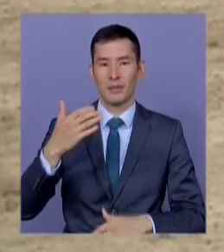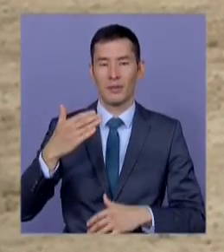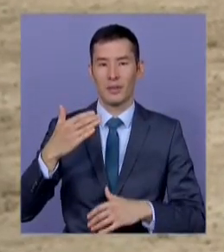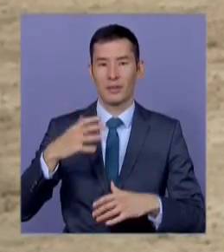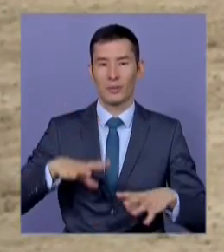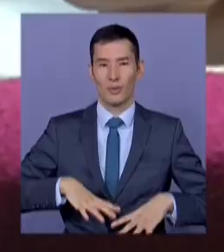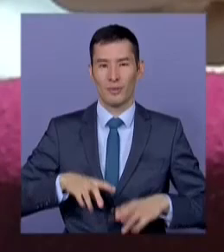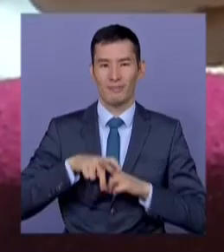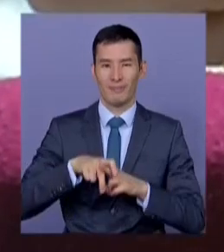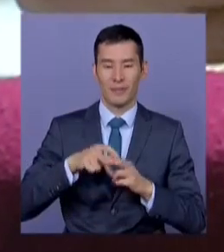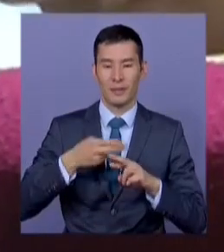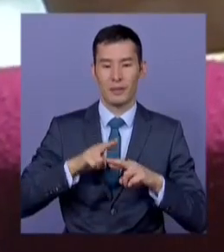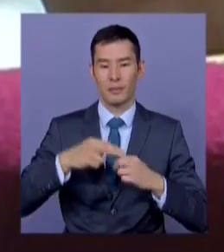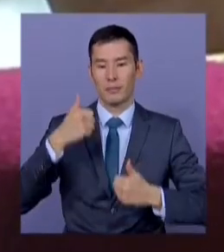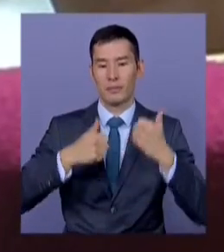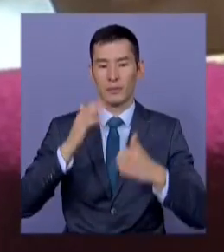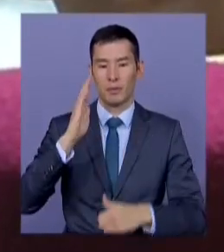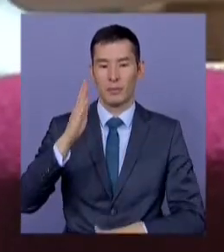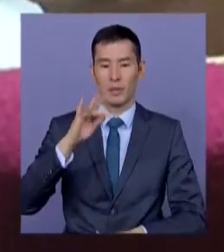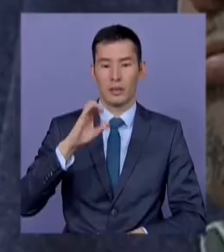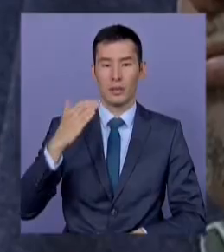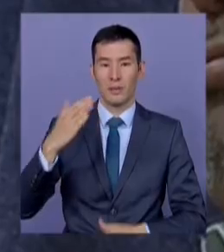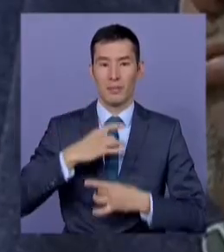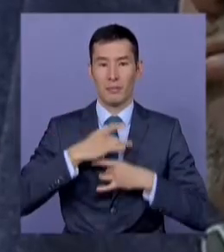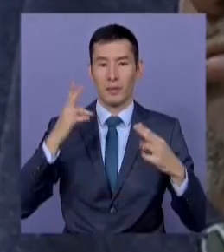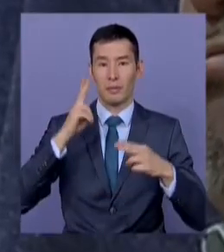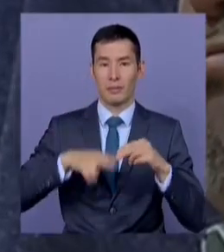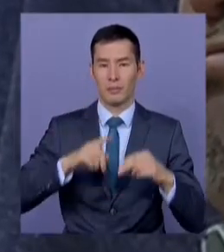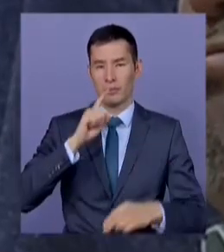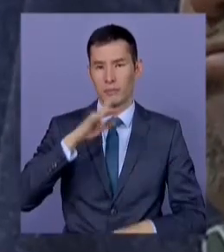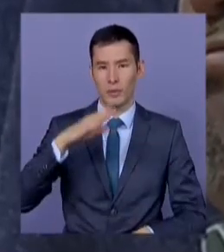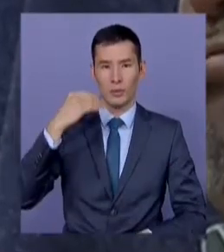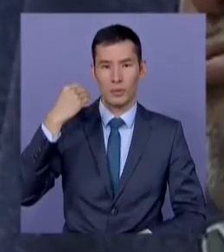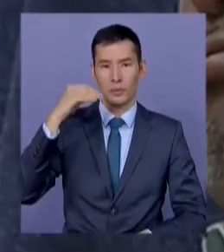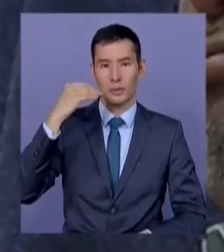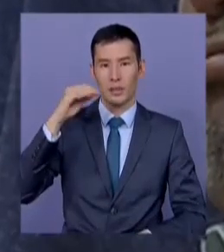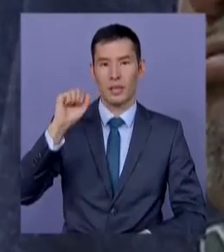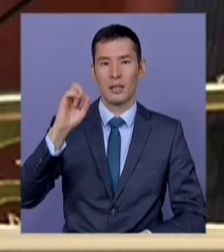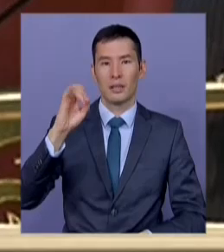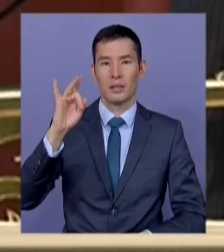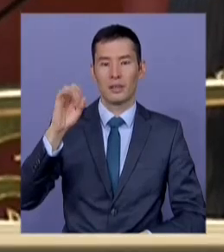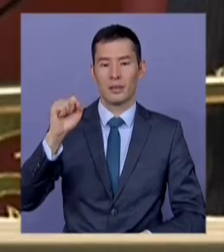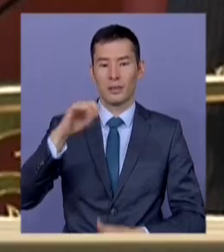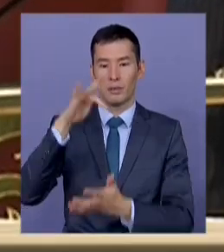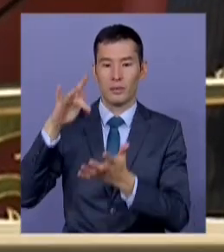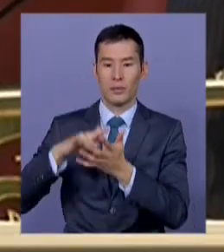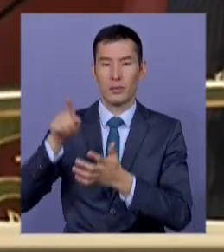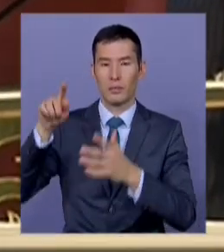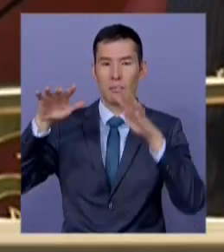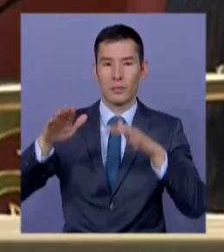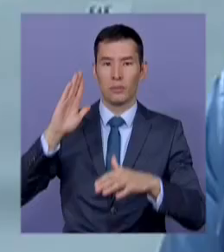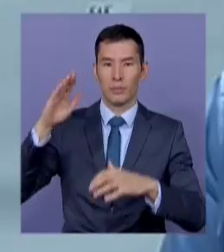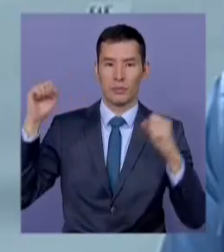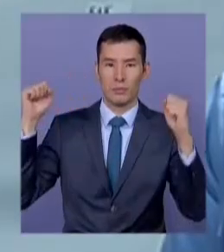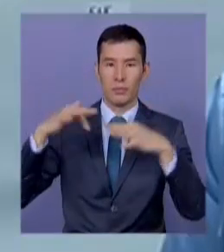кім мықтыны анықтайды. Ілияс Жансүгіровтің тойы мұнымен бітпейді. Ай соңында Түркияның Анкара қаласында үш бәйтерекке арналған конференция өтсе,